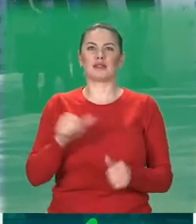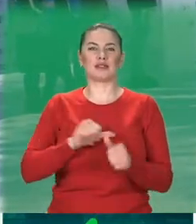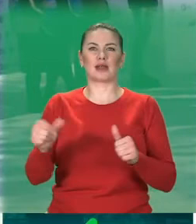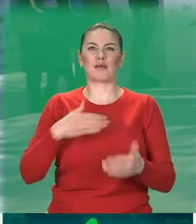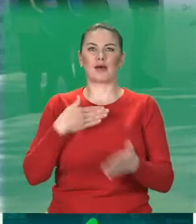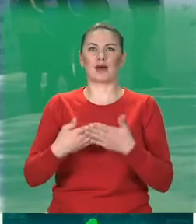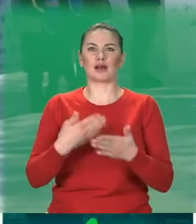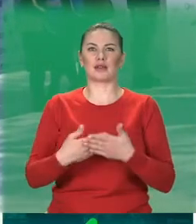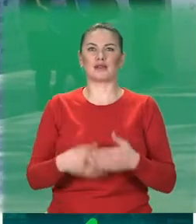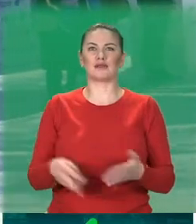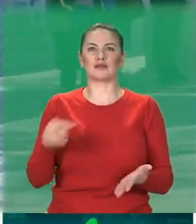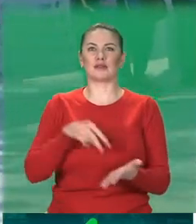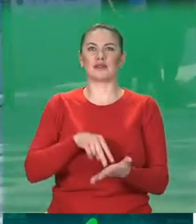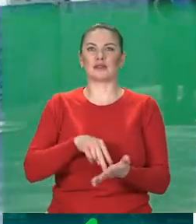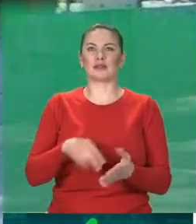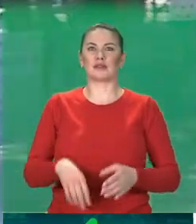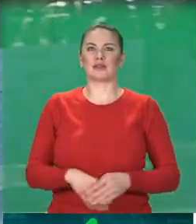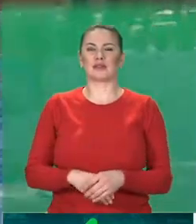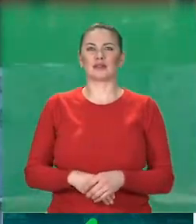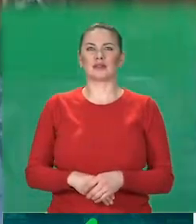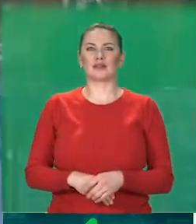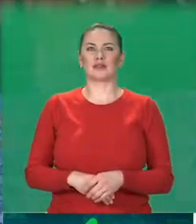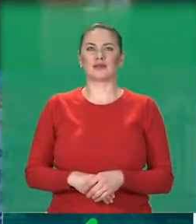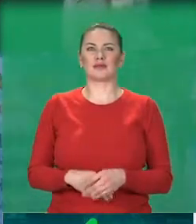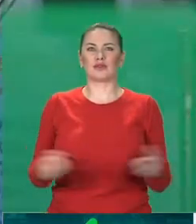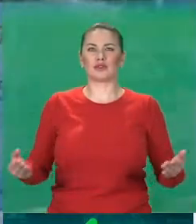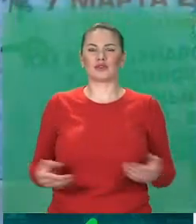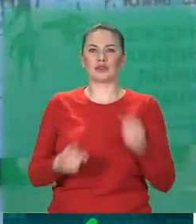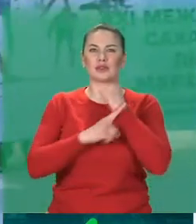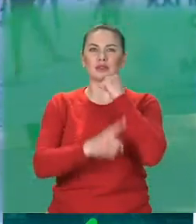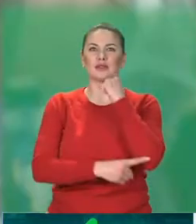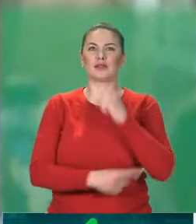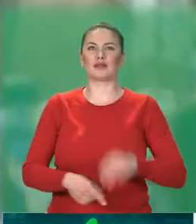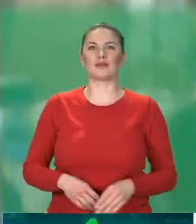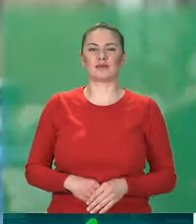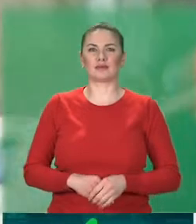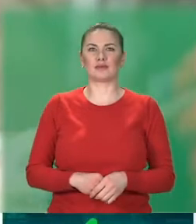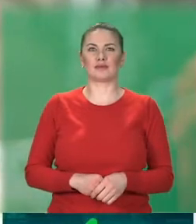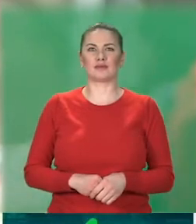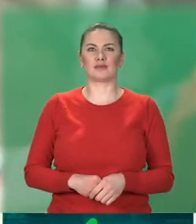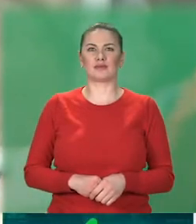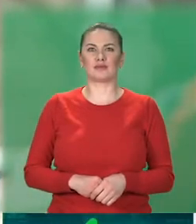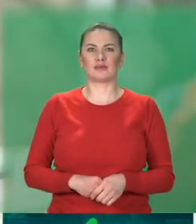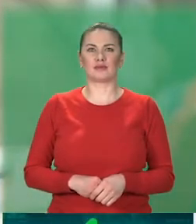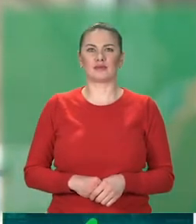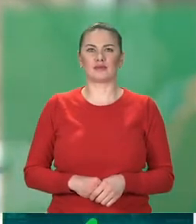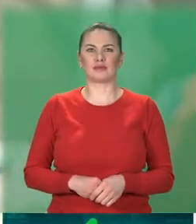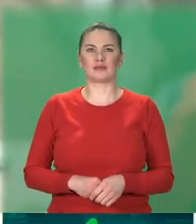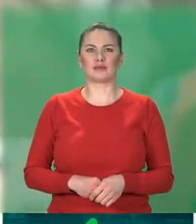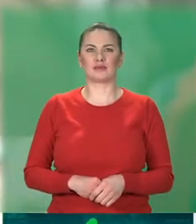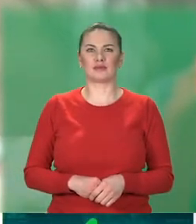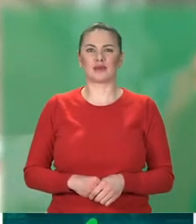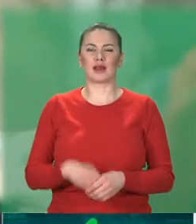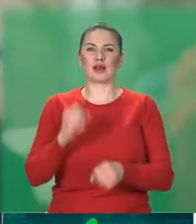дистанцию спустя 1:26. Ну что, приветствуем первого участника. Задачу поставленную выполнил перед